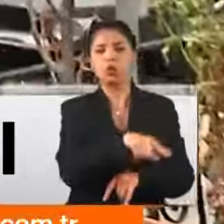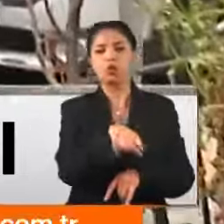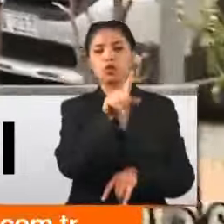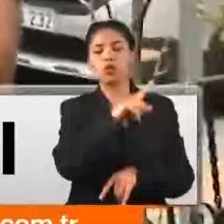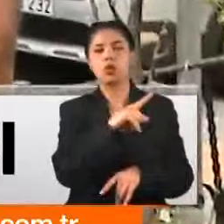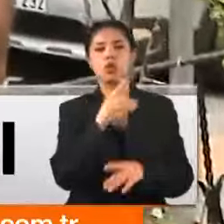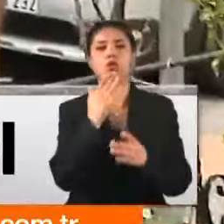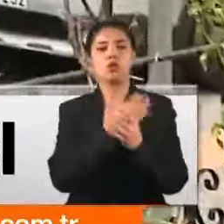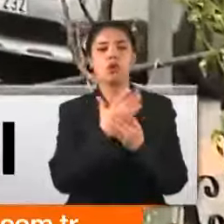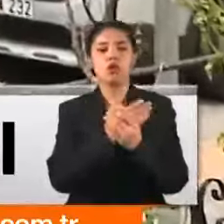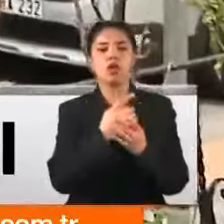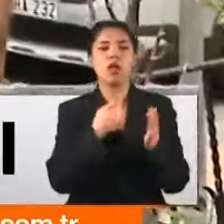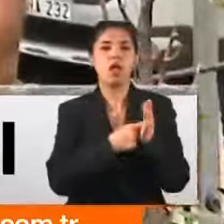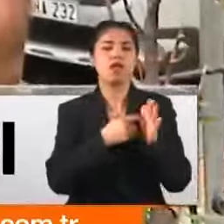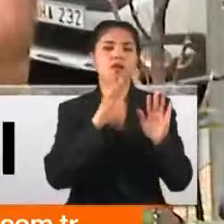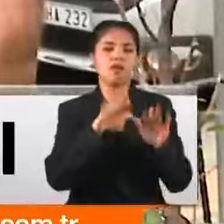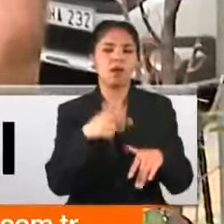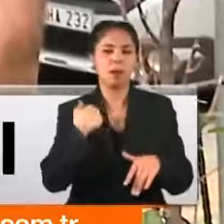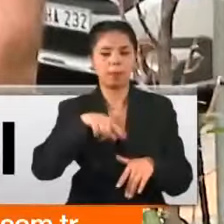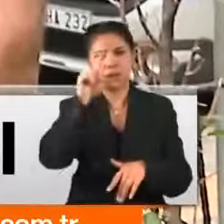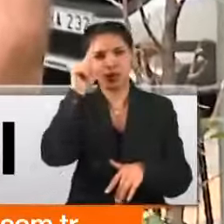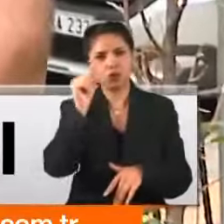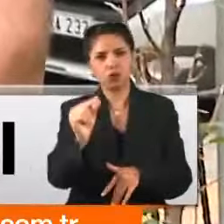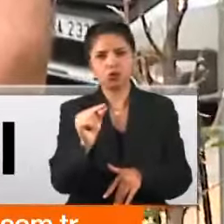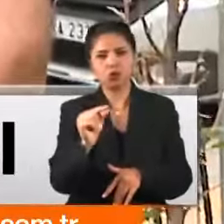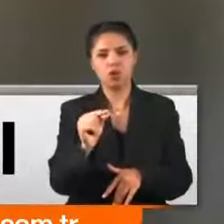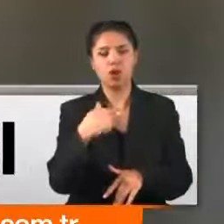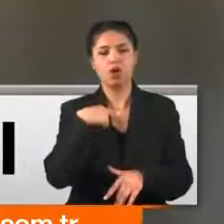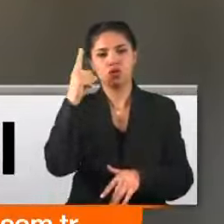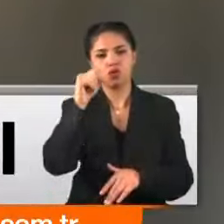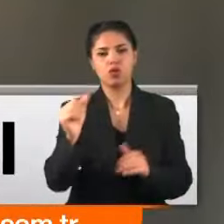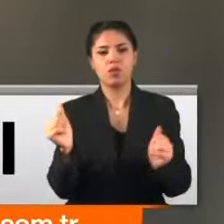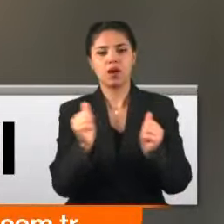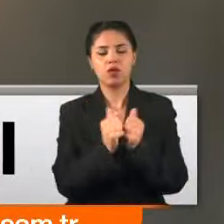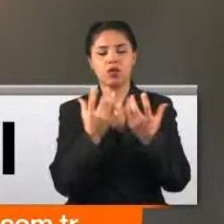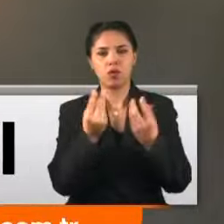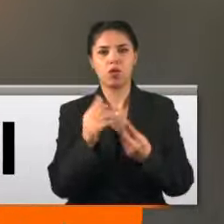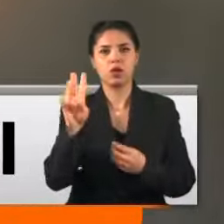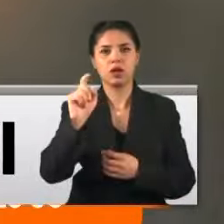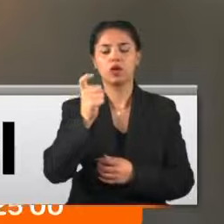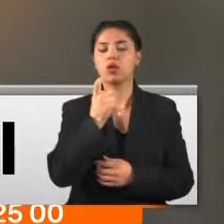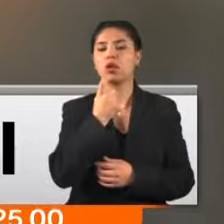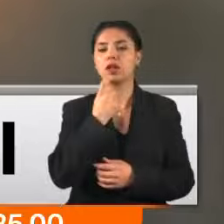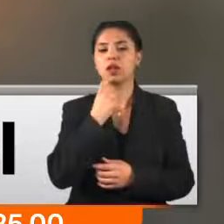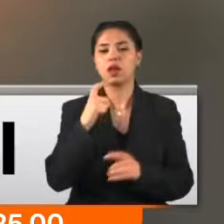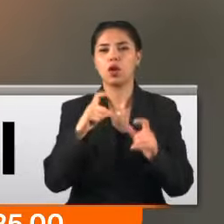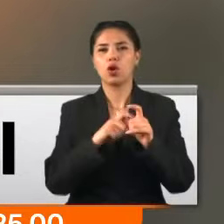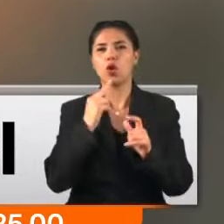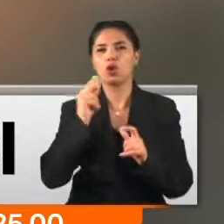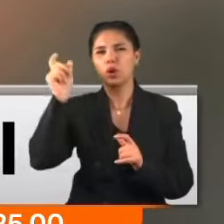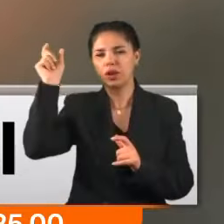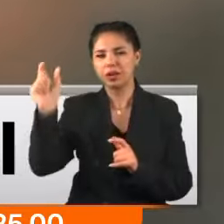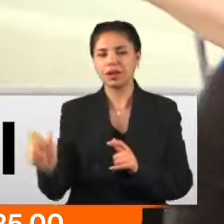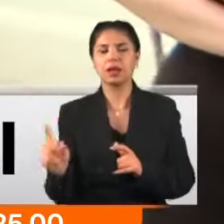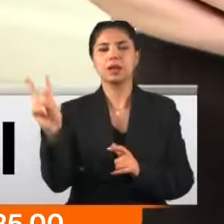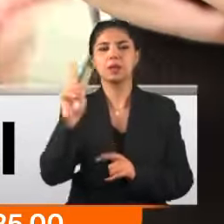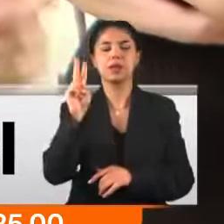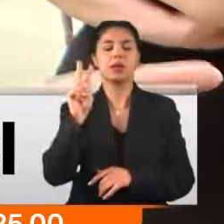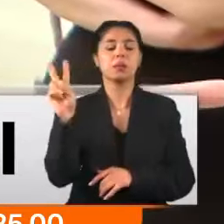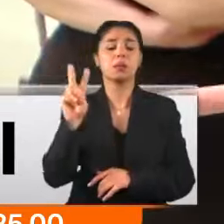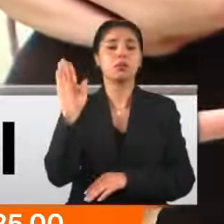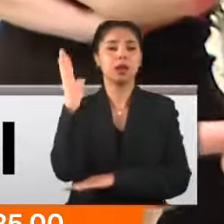şüpheleniyoruz. Yani şüphemiz bundan sonra daha çok arttı. 49 yaşındaki Gönül Özkul 20 Kasım 2023